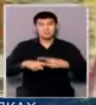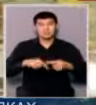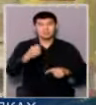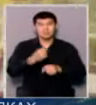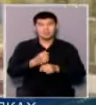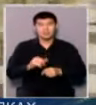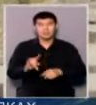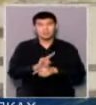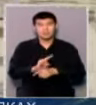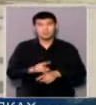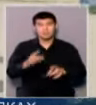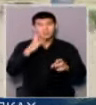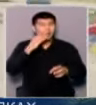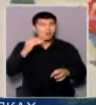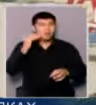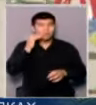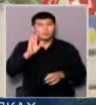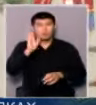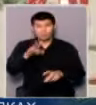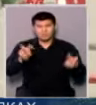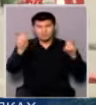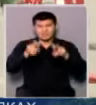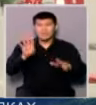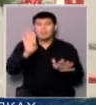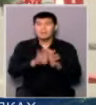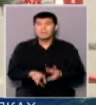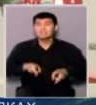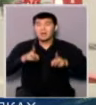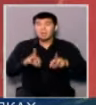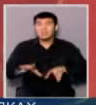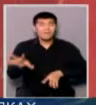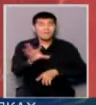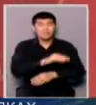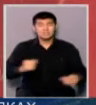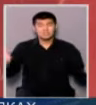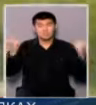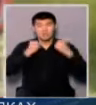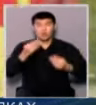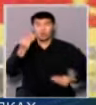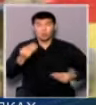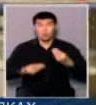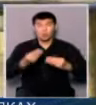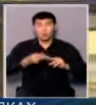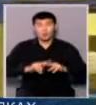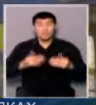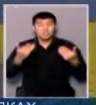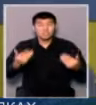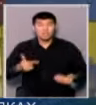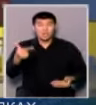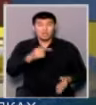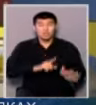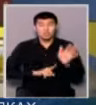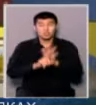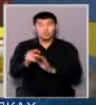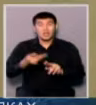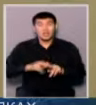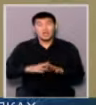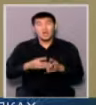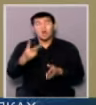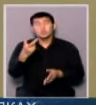После трагедии в Алматы теперь будет проверена безопасность всех спортивных игровых площадок. Сейчас в Атырау насчитывается